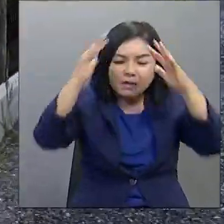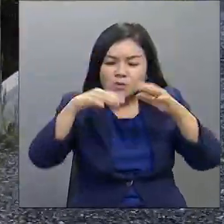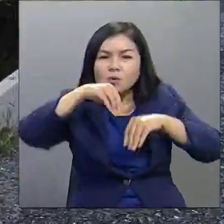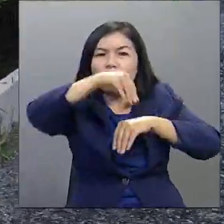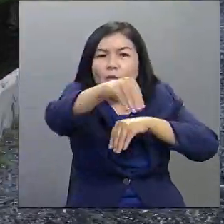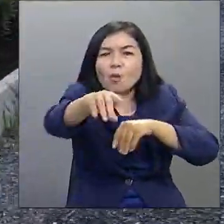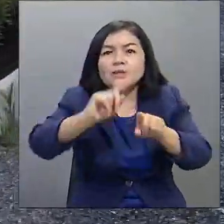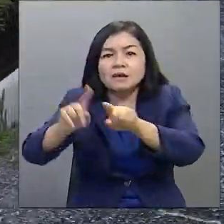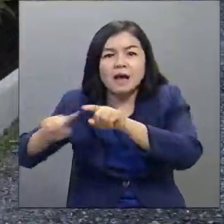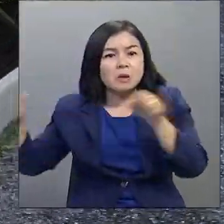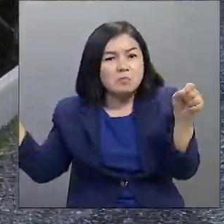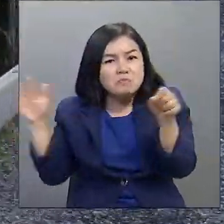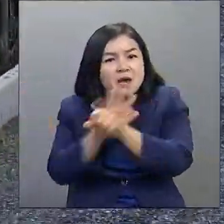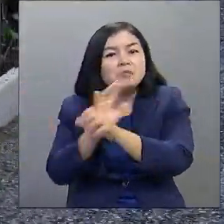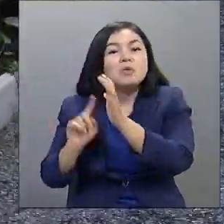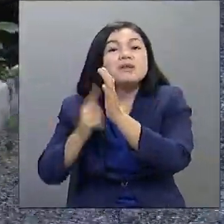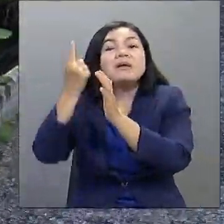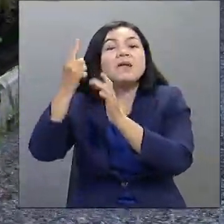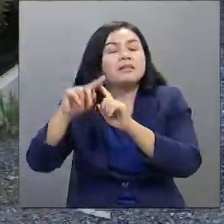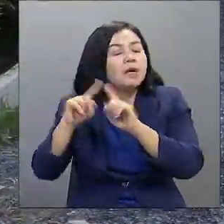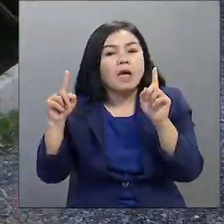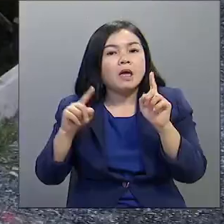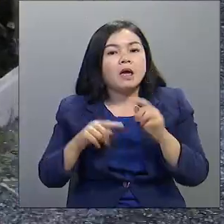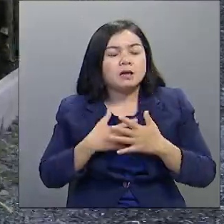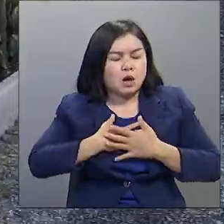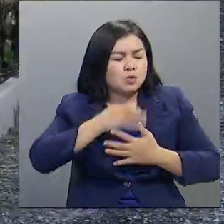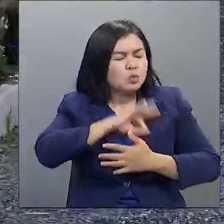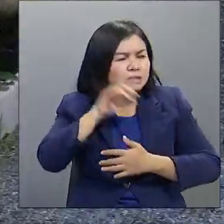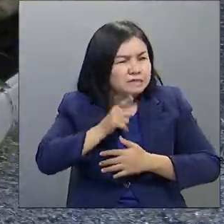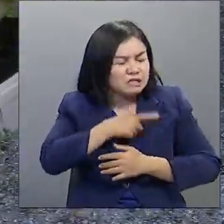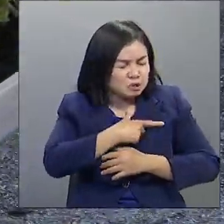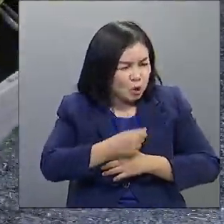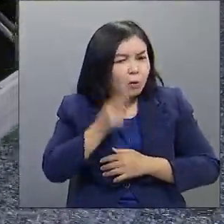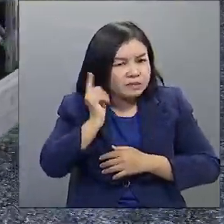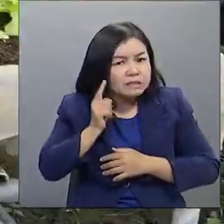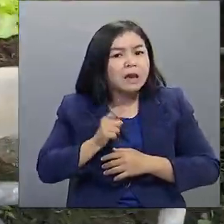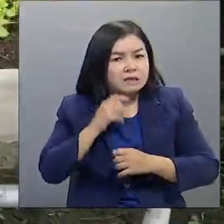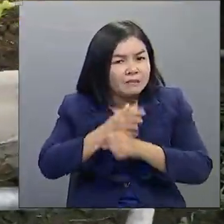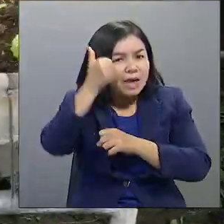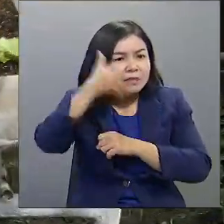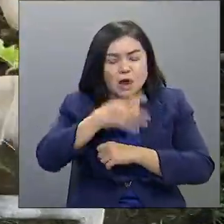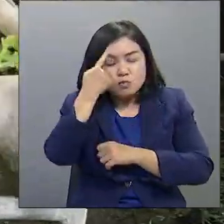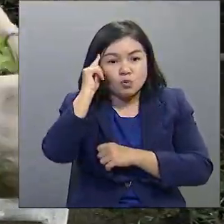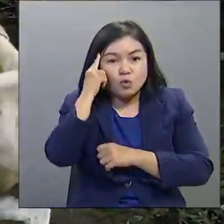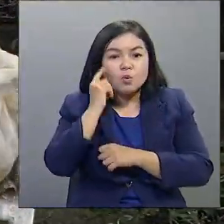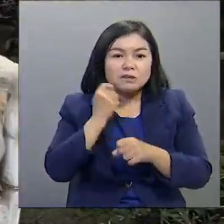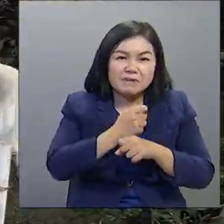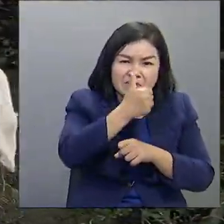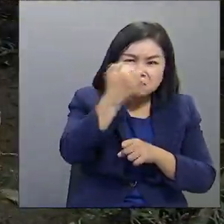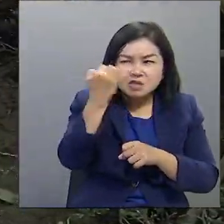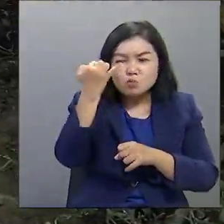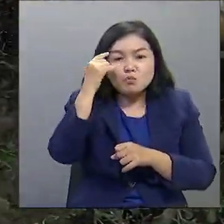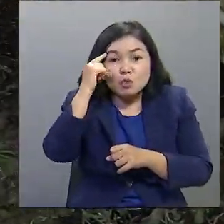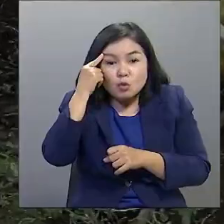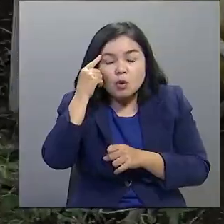คือทุกอย่างต้องเพอร์เฟกต์ก่อนแล้วค่อยเริ่มแต่เรายังไม่รู้ใจตัวเราเองว่าสุดท้ายแล้วอ่ะเราจะไปได้ไหมคือพี่อยากแบบ